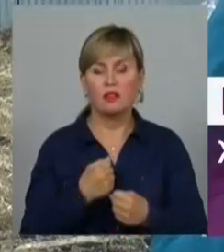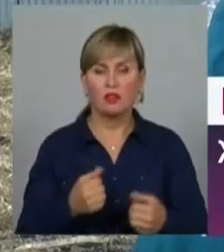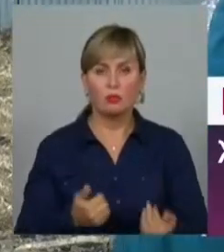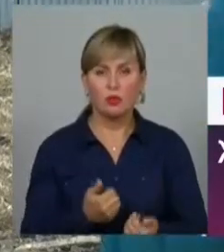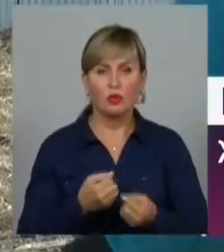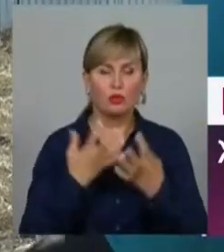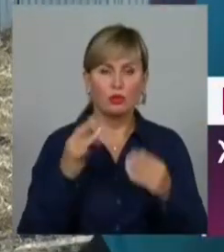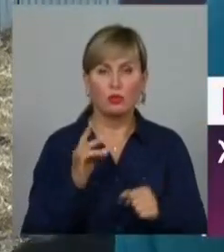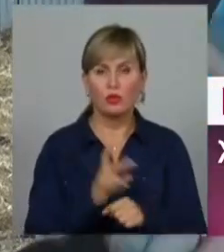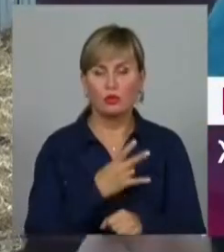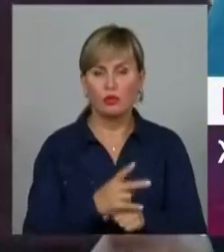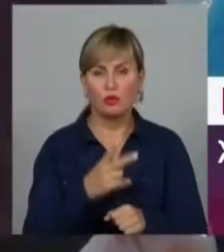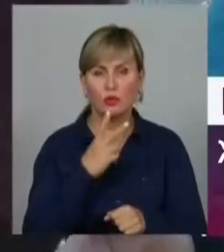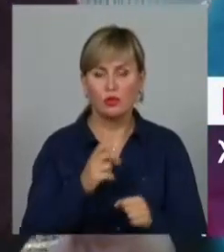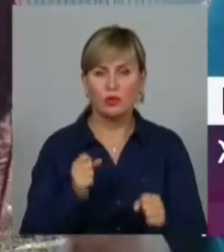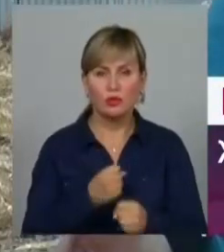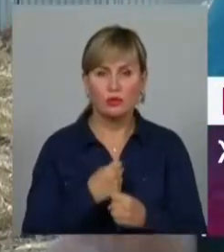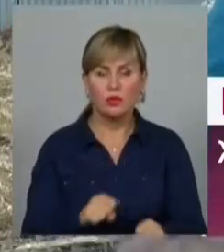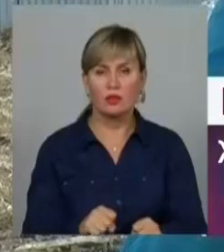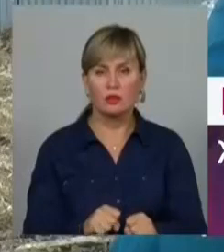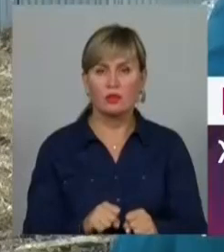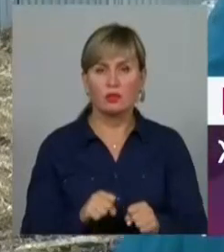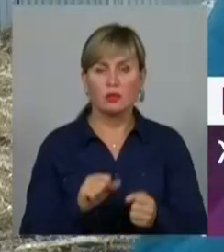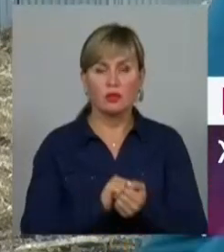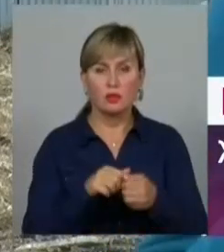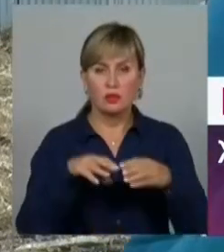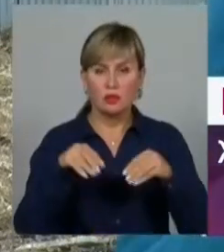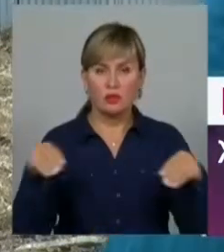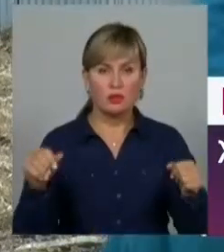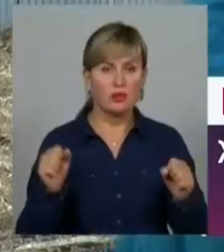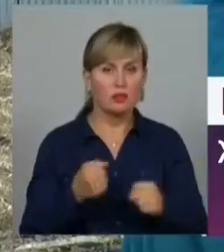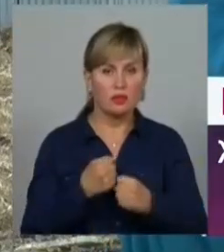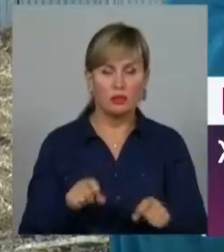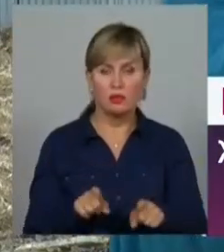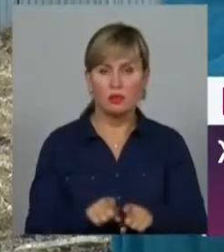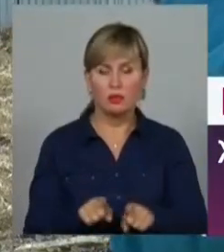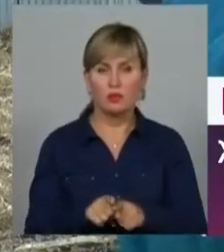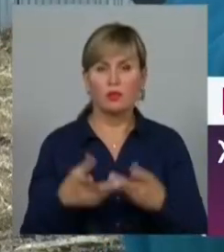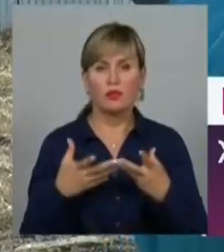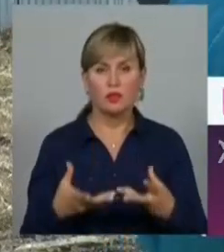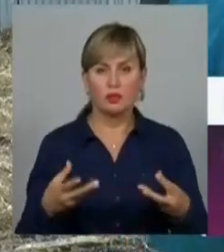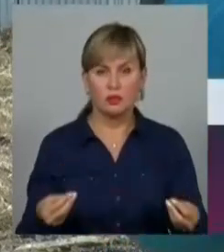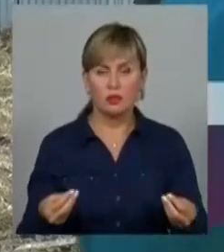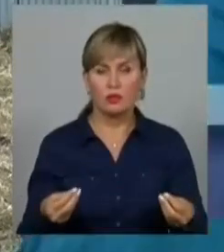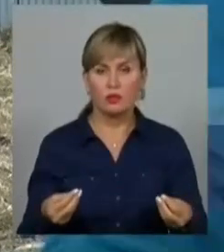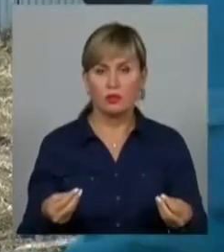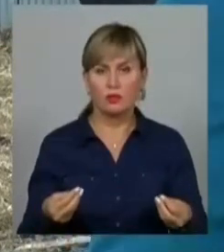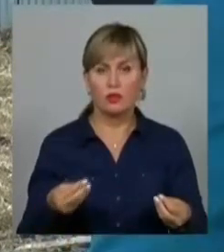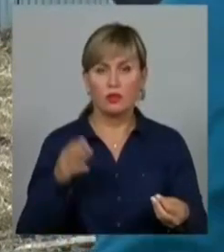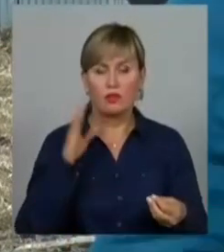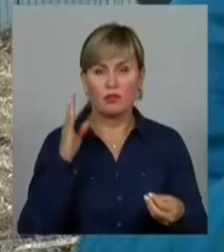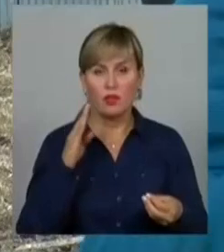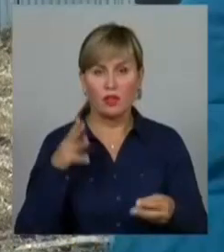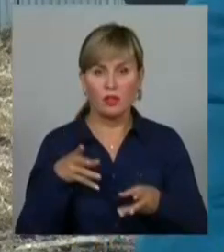днем, ни ночью белье не вывешаешь, ничего не сделаешь. Весной вода